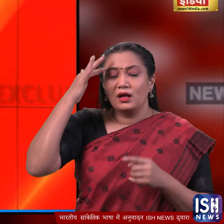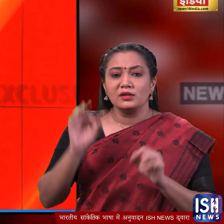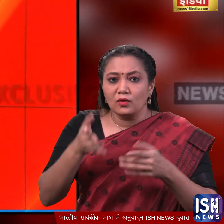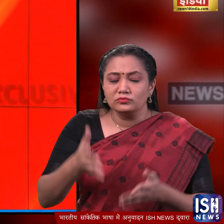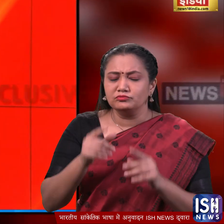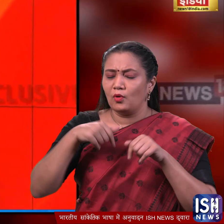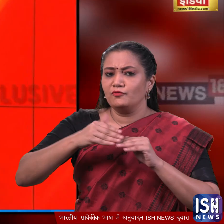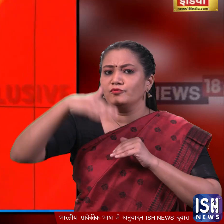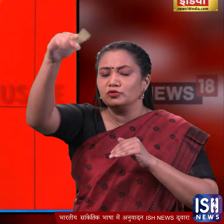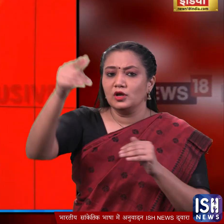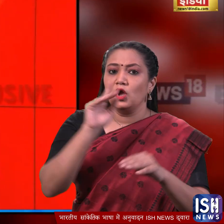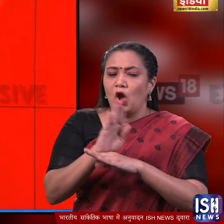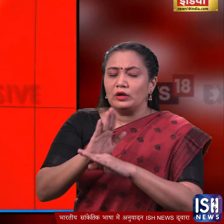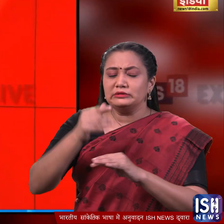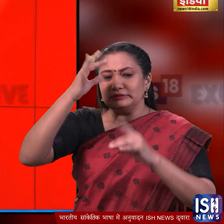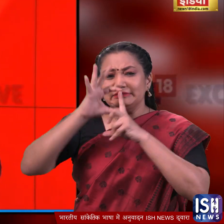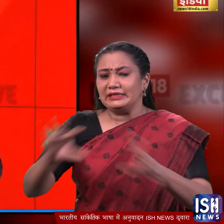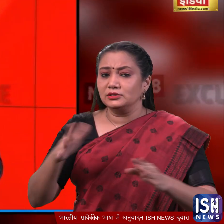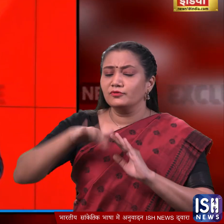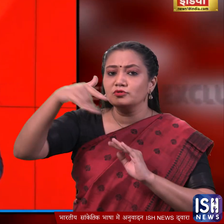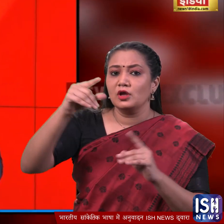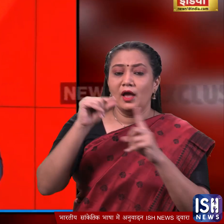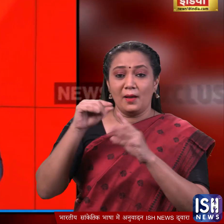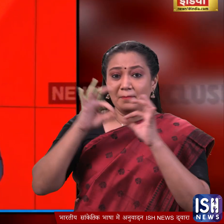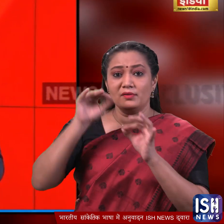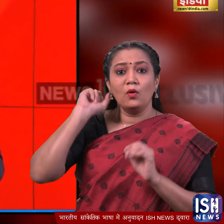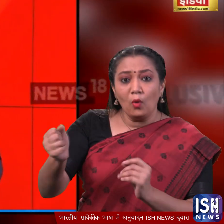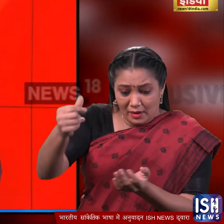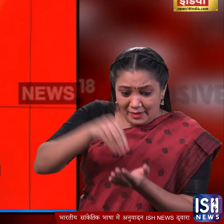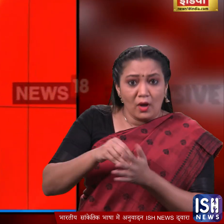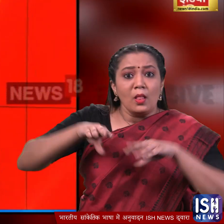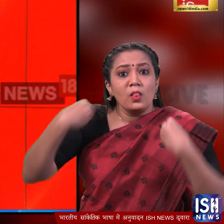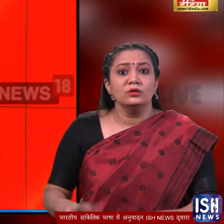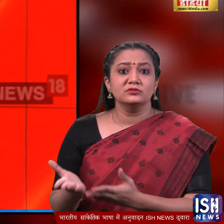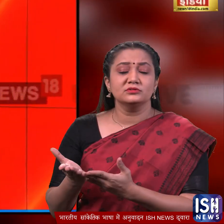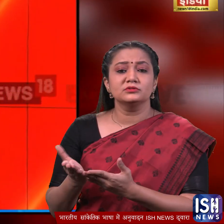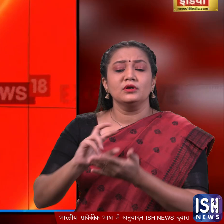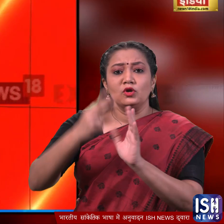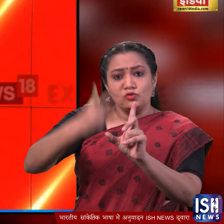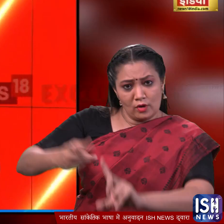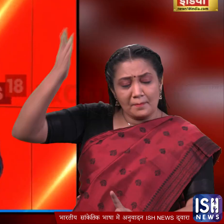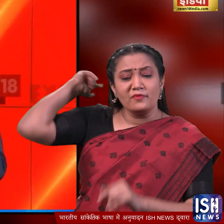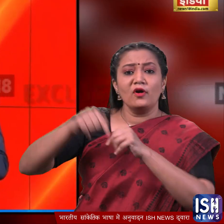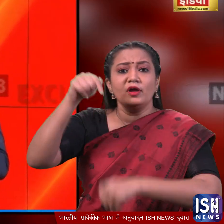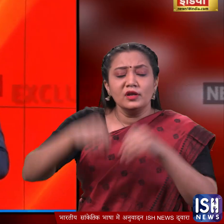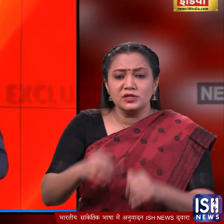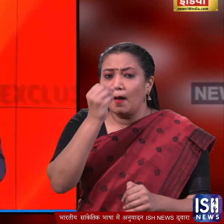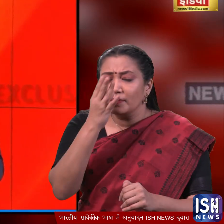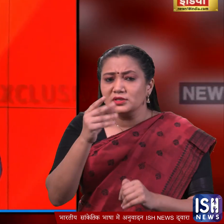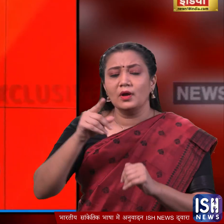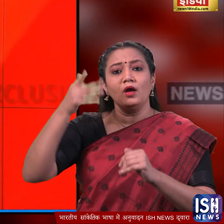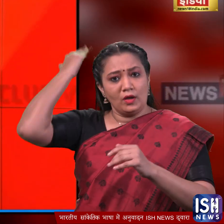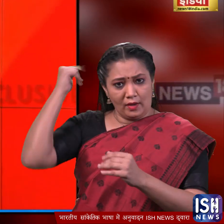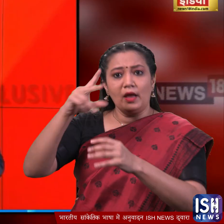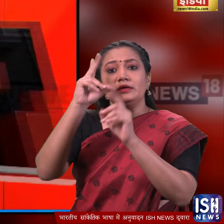ने असली खतरे की घंटी कांग्रेस के लिए बजाई, जिसके उम्मीदवार पवन बेनीवाल अपनी जमानत भी नहीं बचा पाए, जो 2 साल पहले हुए चुनाव में बीजेपी